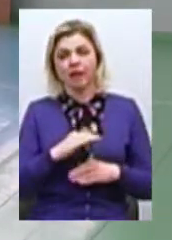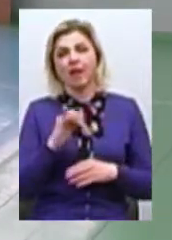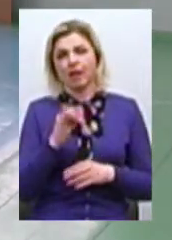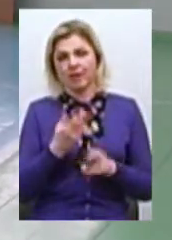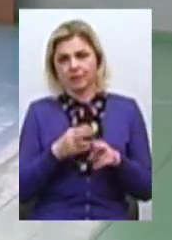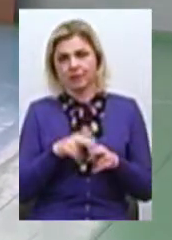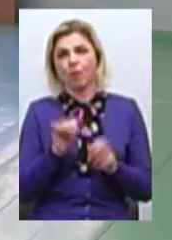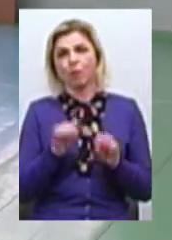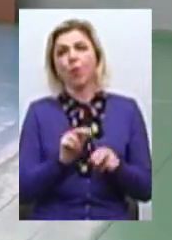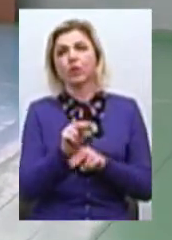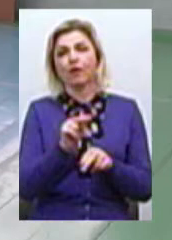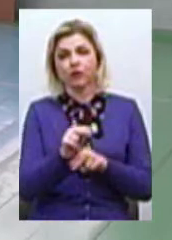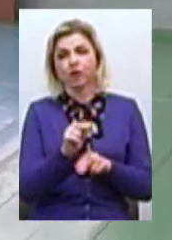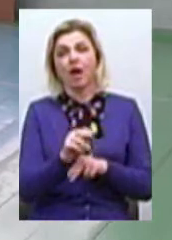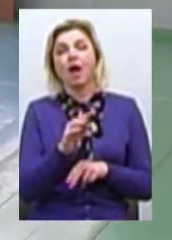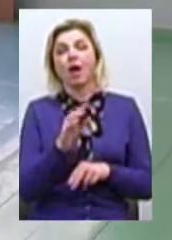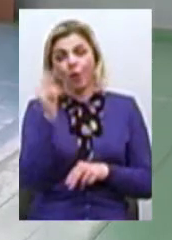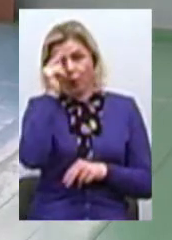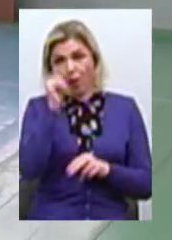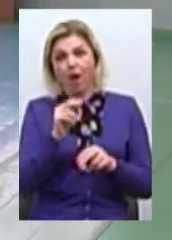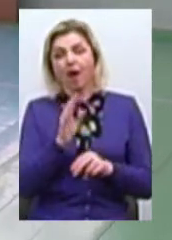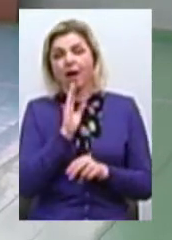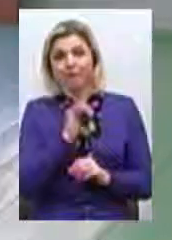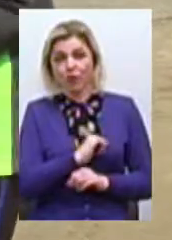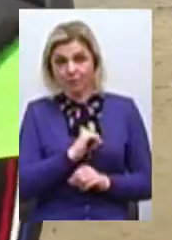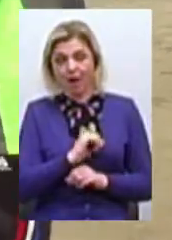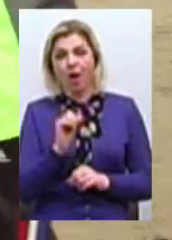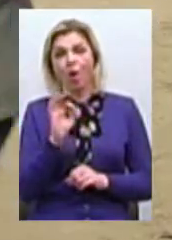можу навчити трохи Оксану усіляких фінтів. І як вийде.